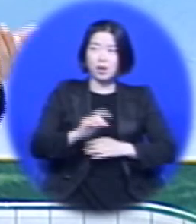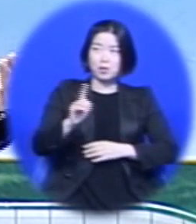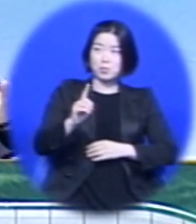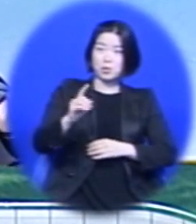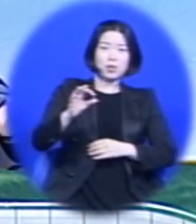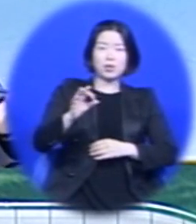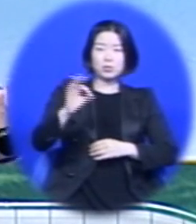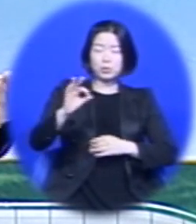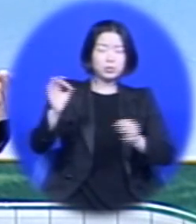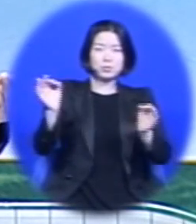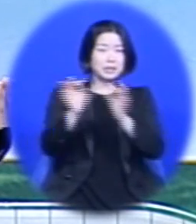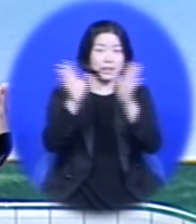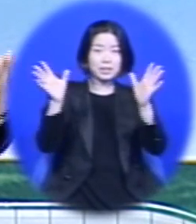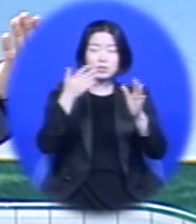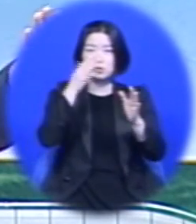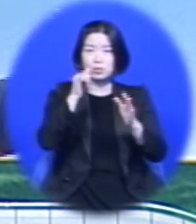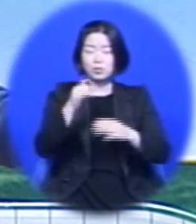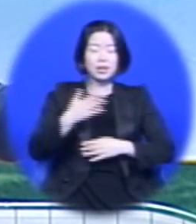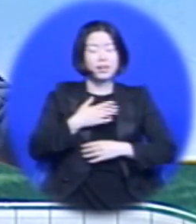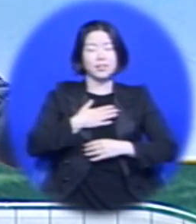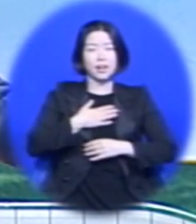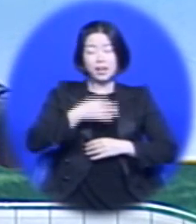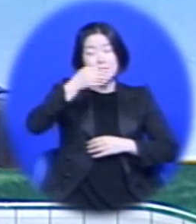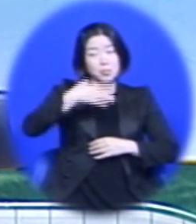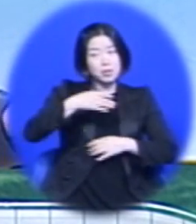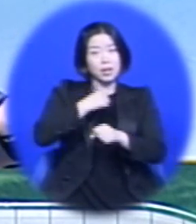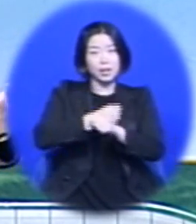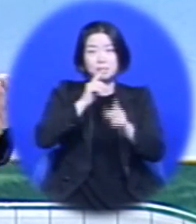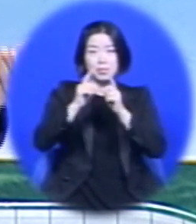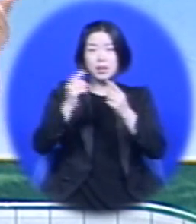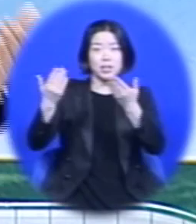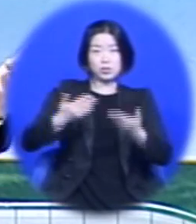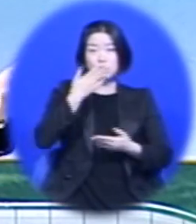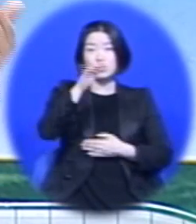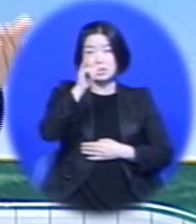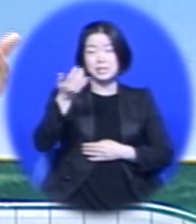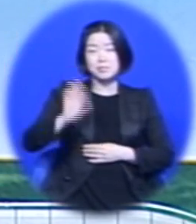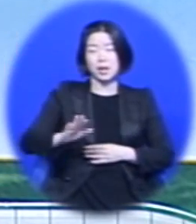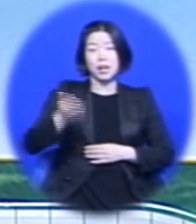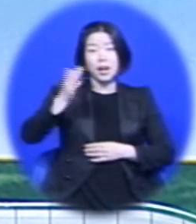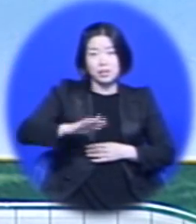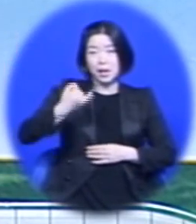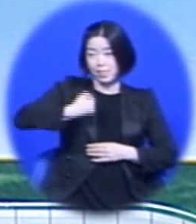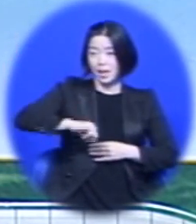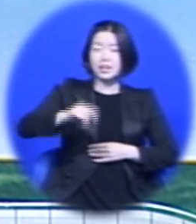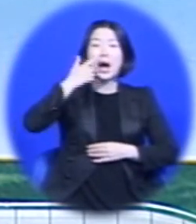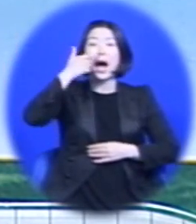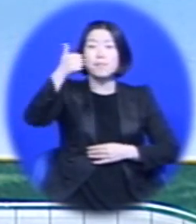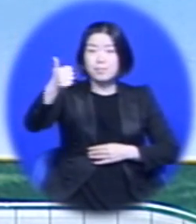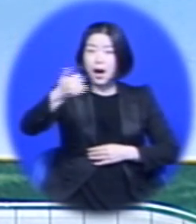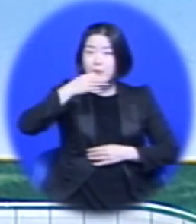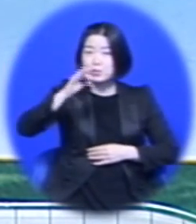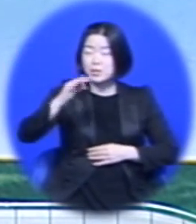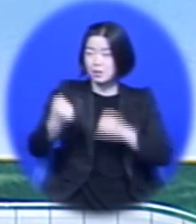돈을 날릴 수도 있고 저를 뭐 힘들게 하는 이야기를 할 수도 있겠지만, 그래서 딸이 아빠라고 부르고 저에게 다가오는 것이